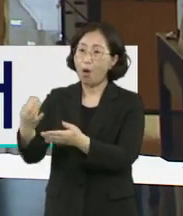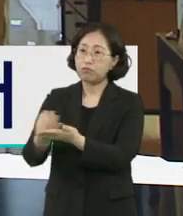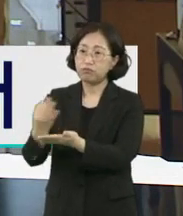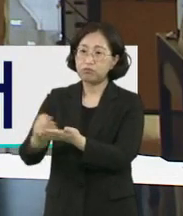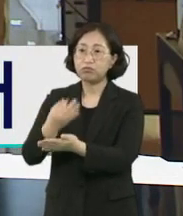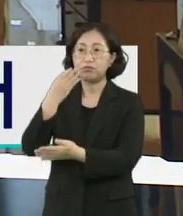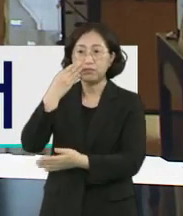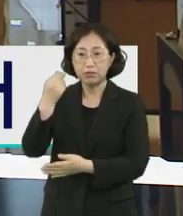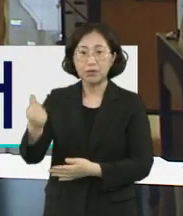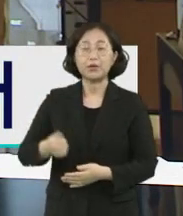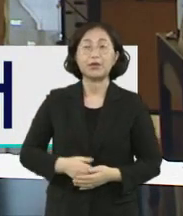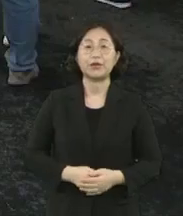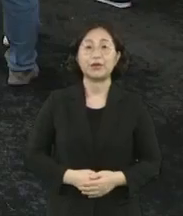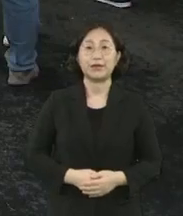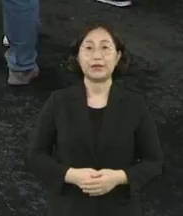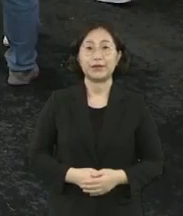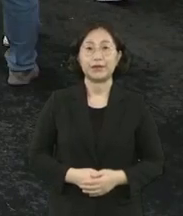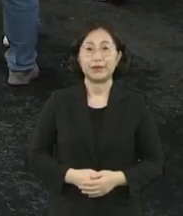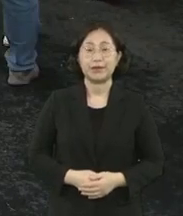기자입니다.